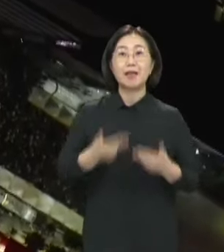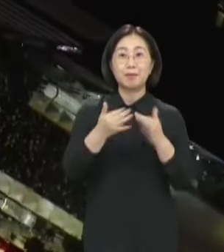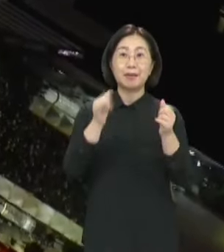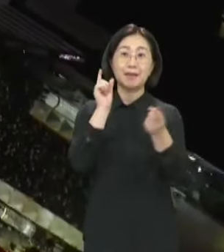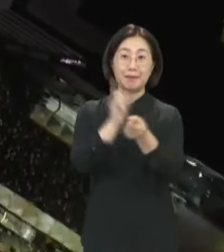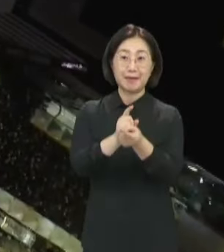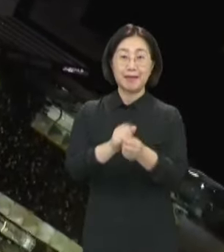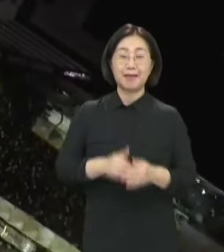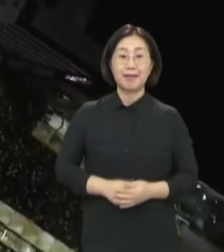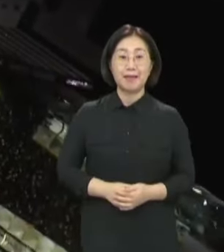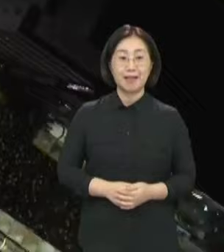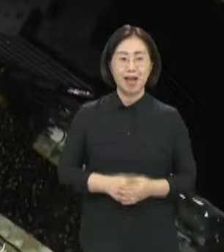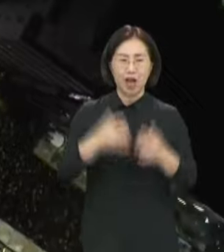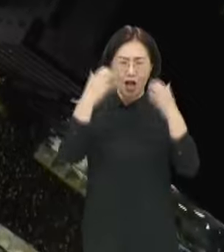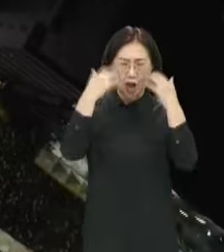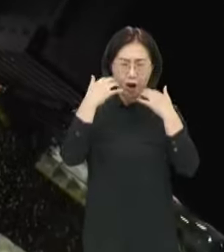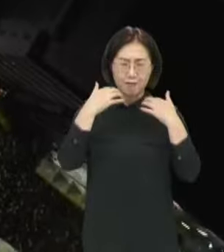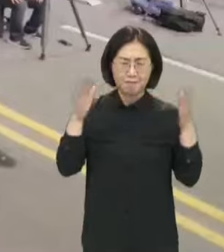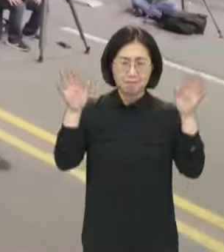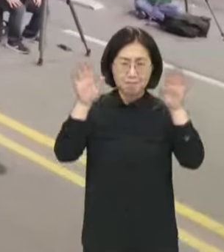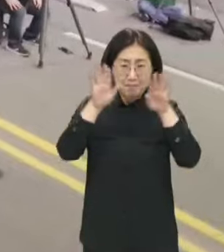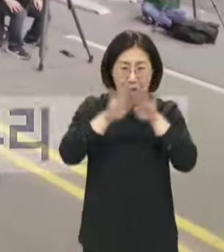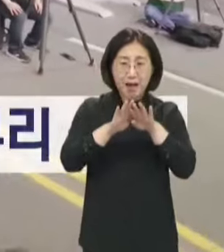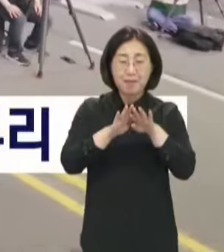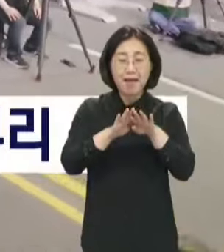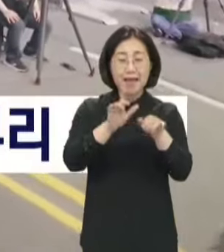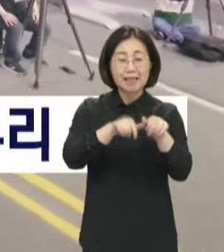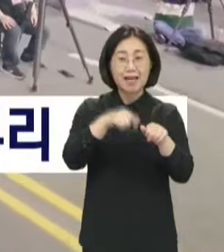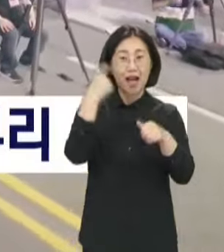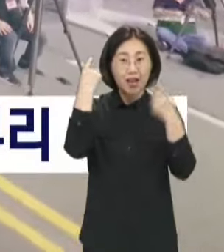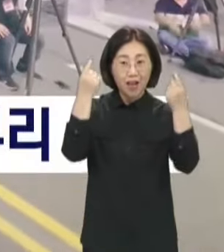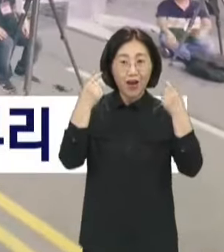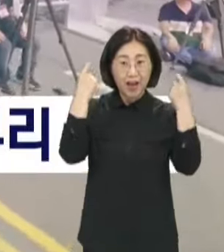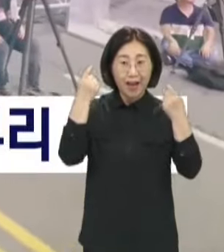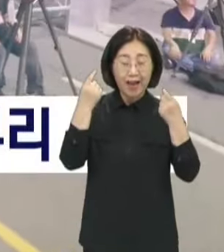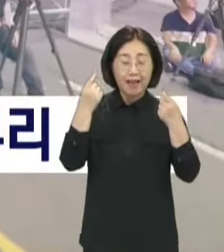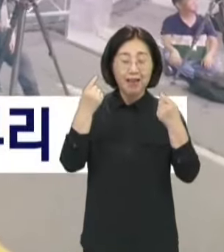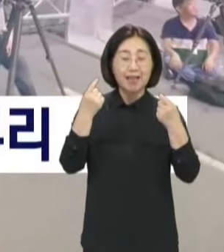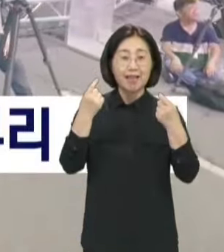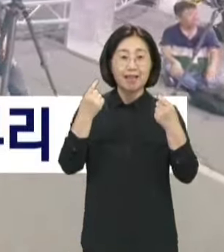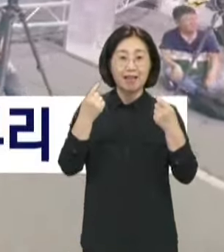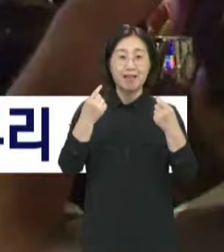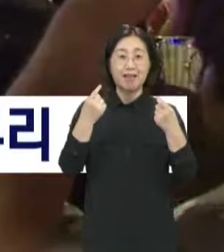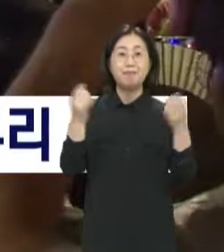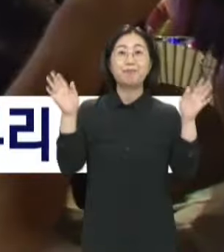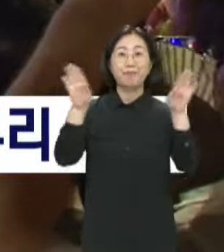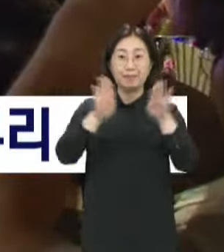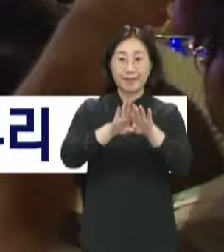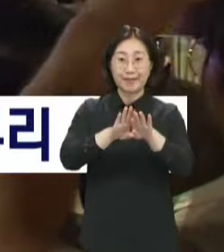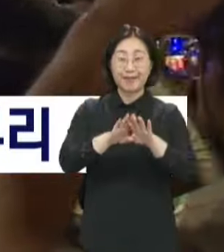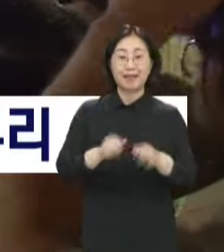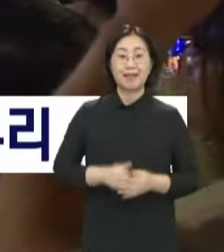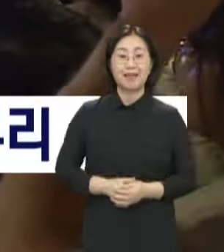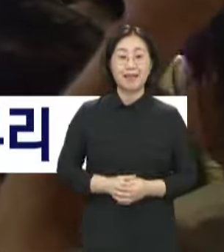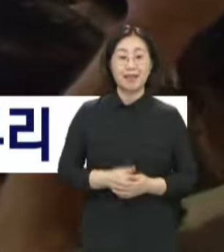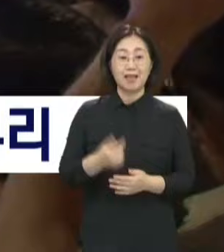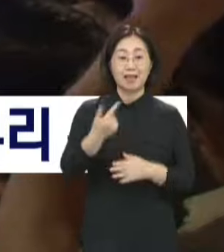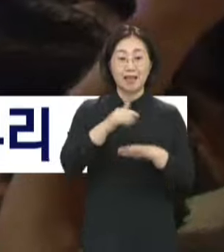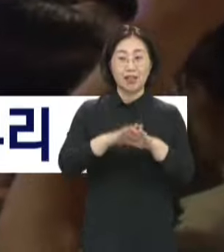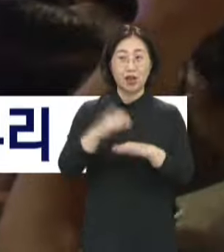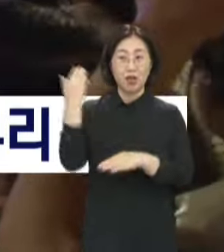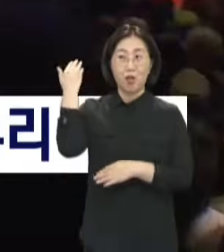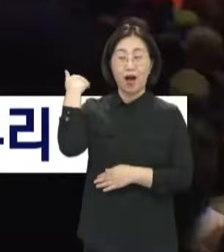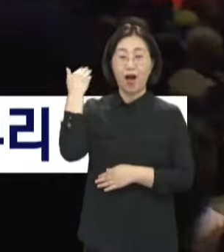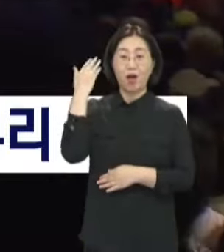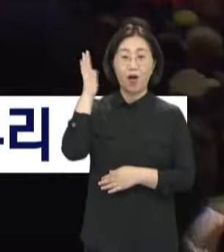만나봤습니다 한 여름밤에 시간여행을 모티브로 지난 9일 마을 대전축제 대전 과거